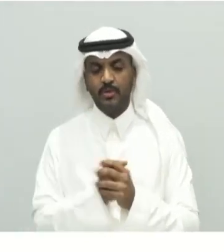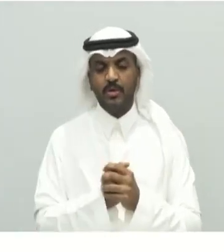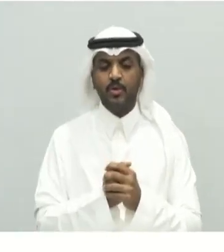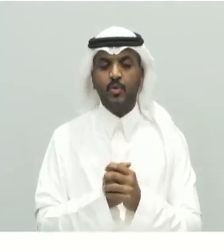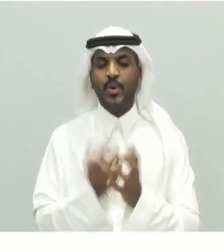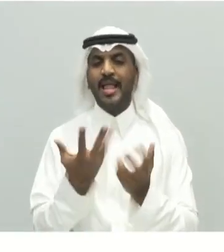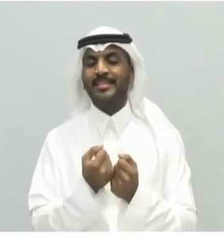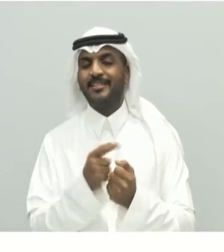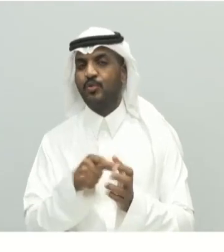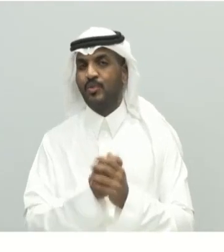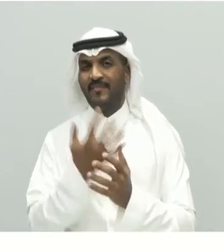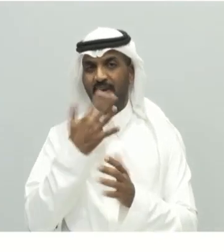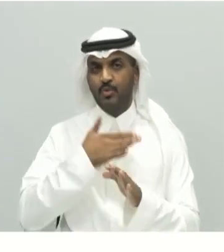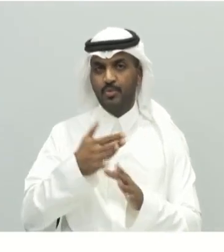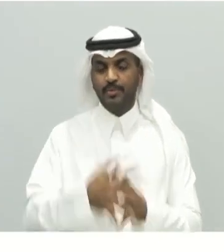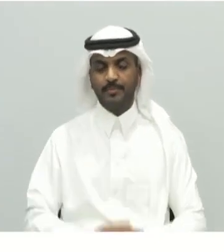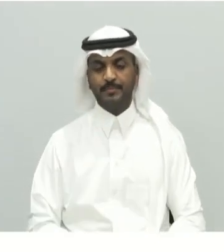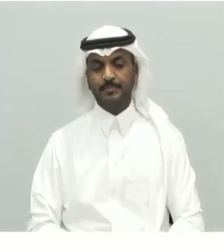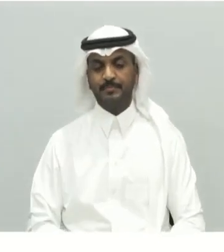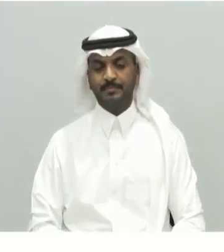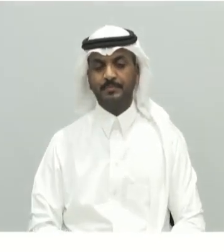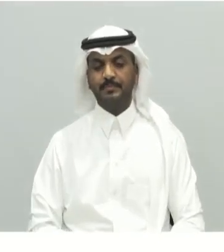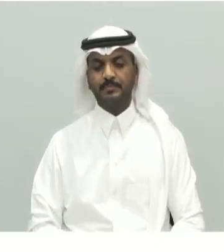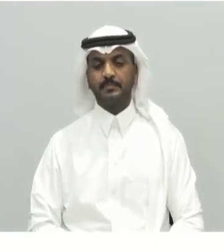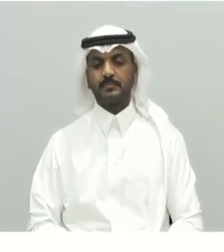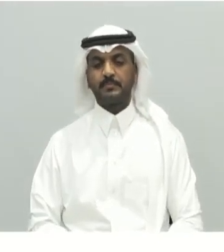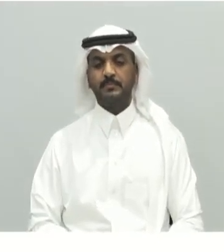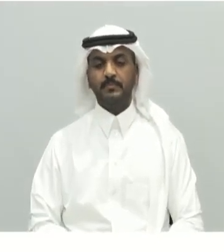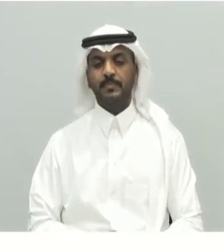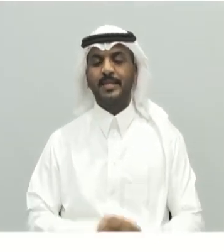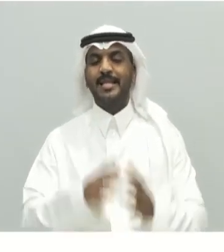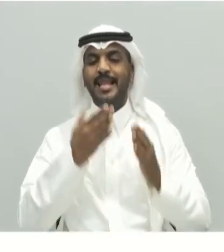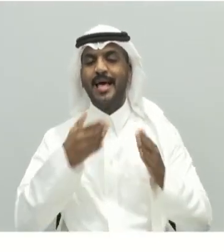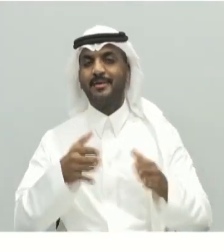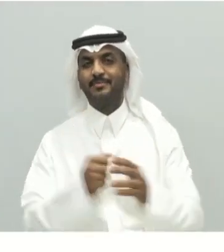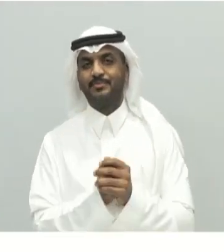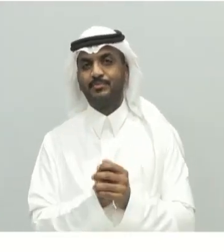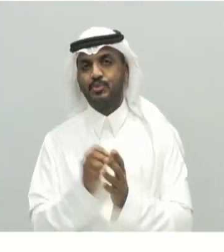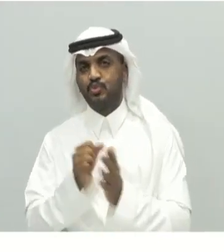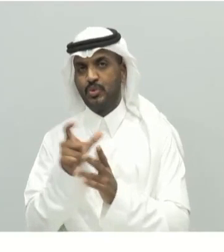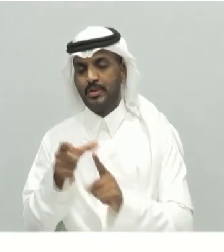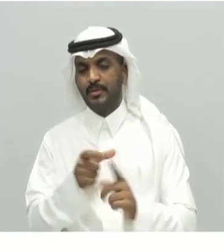والعدد لكل فئه عمريه هذا الهرم